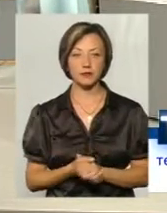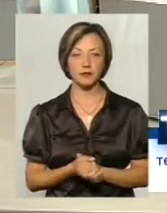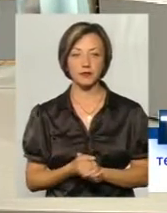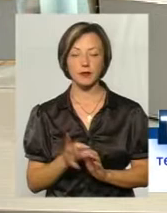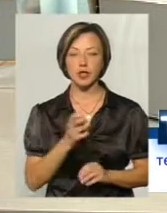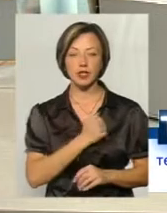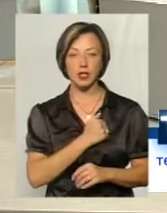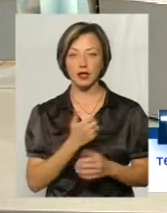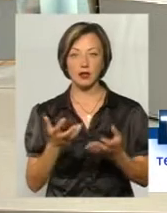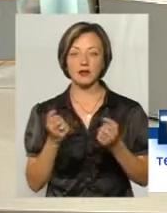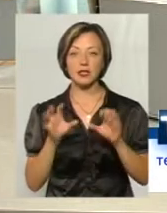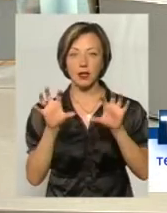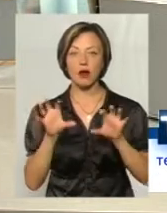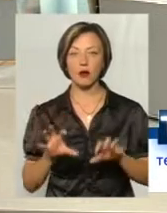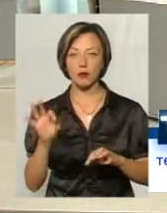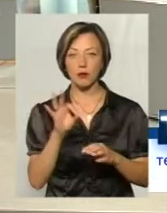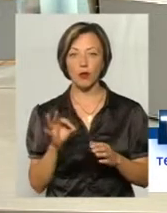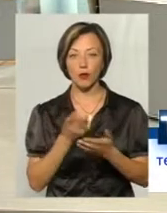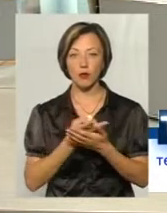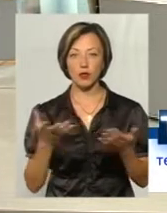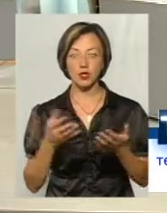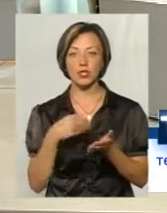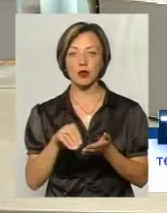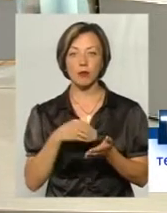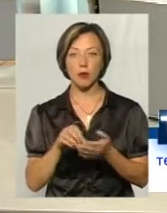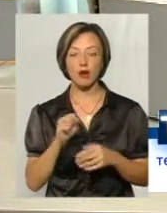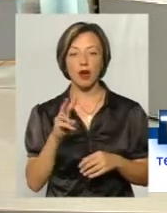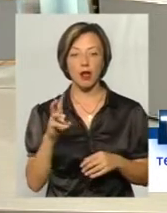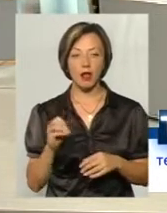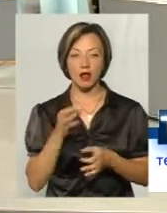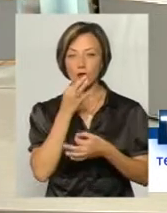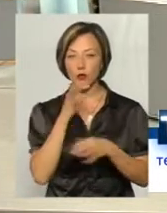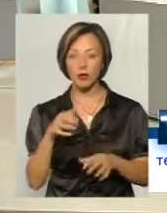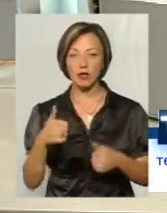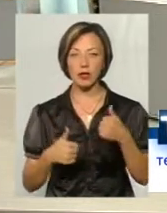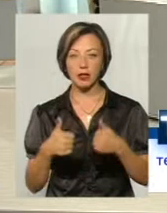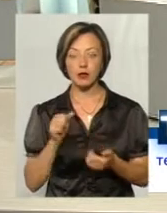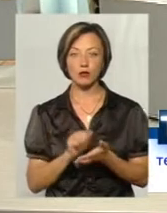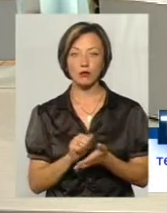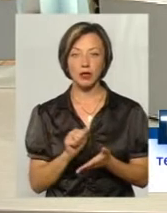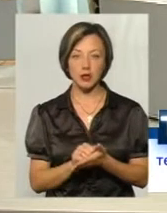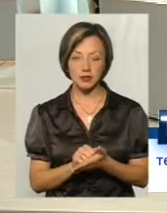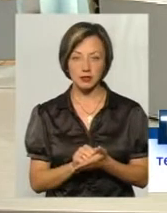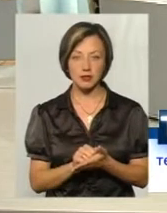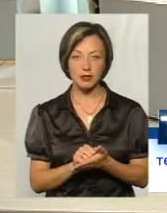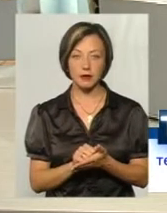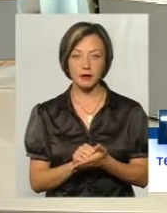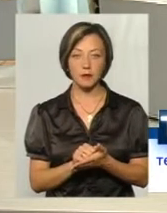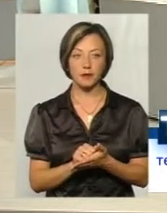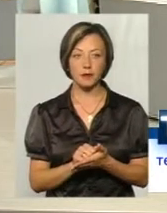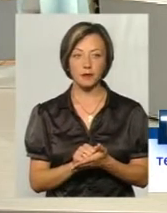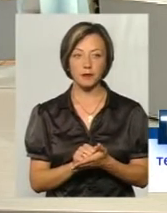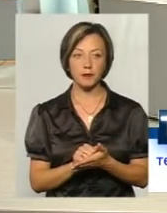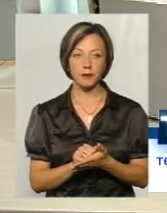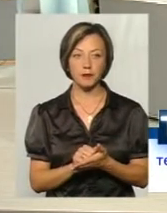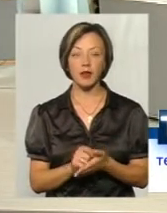взяв з собою закону про публічні закупівлі, але в будь-якій тендерній документації... Пане Леонід,